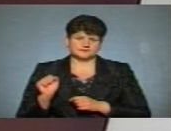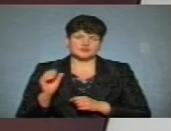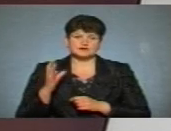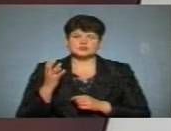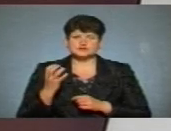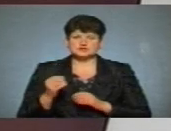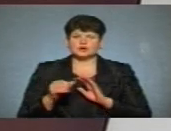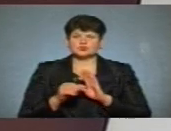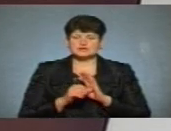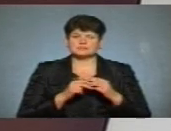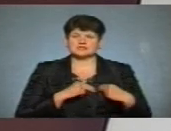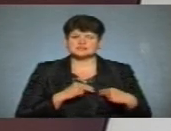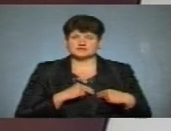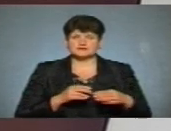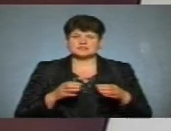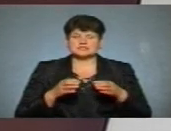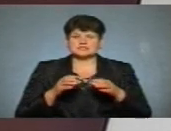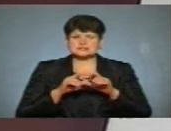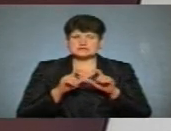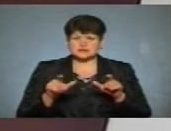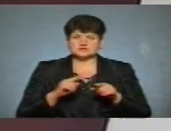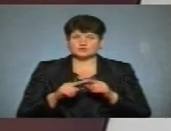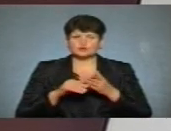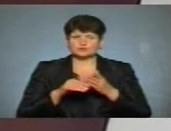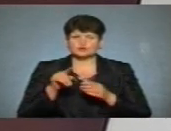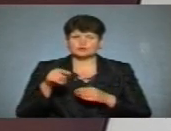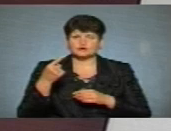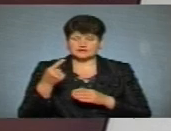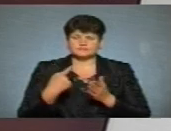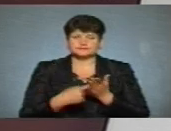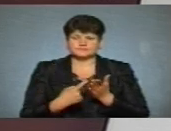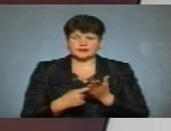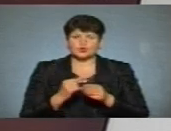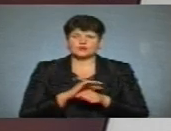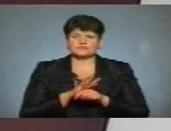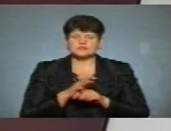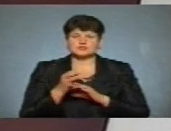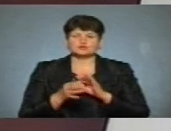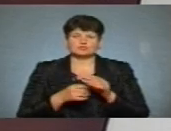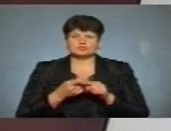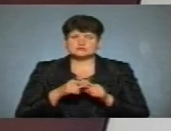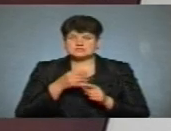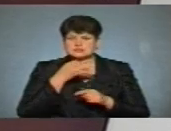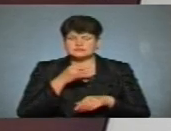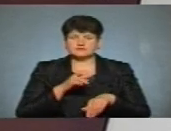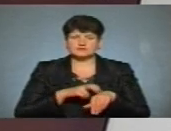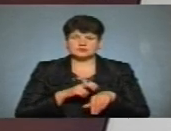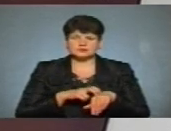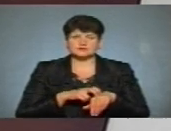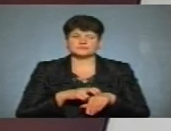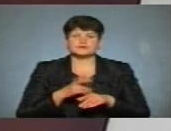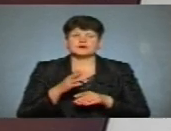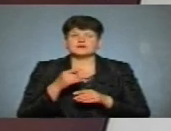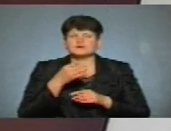6 працівників підстанції швидкої допомоги номер 1 в Тернополі підтвердили коронавірус за добу. Про це повідомив епідеміолог Володимир Паничев.